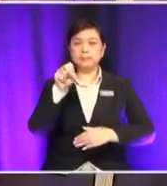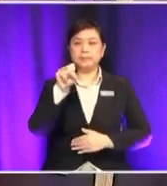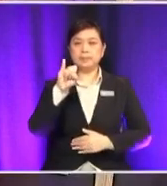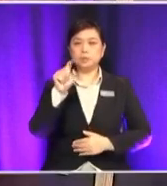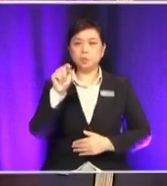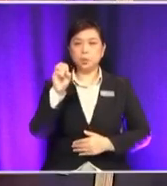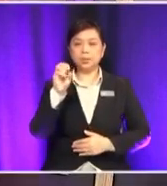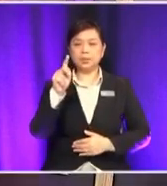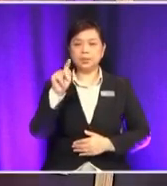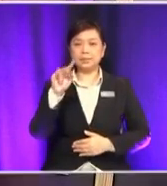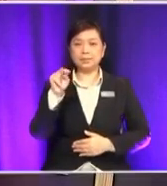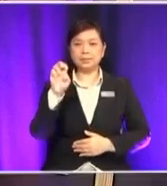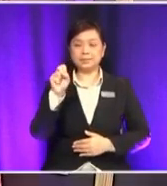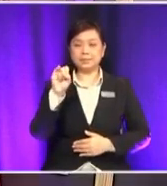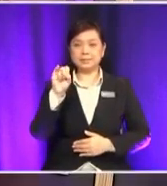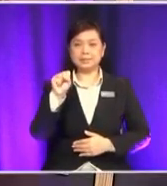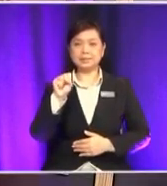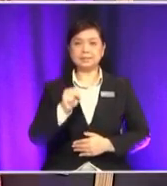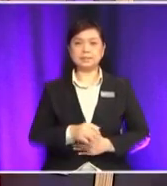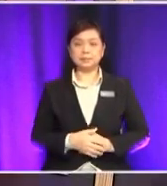dalam bahasa Inggris